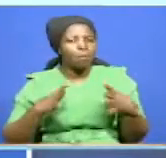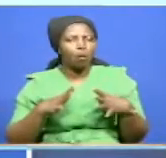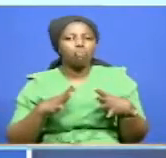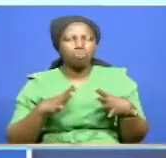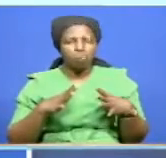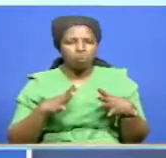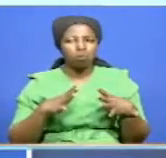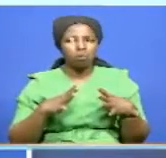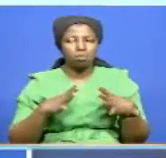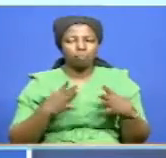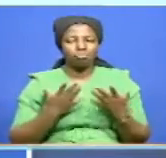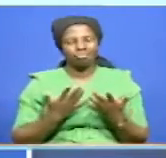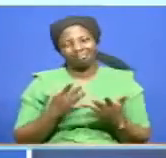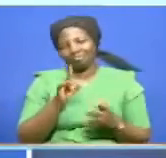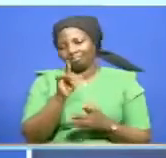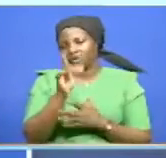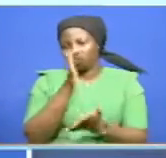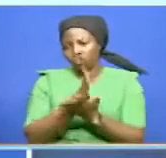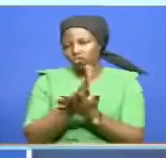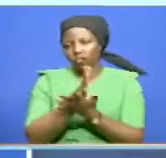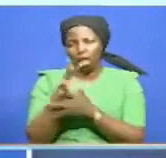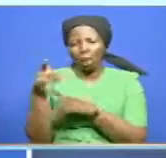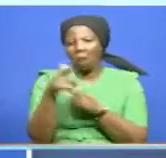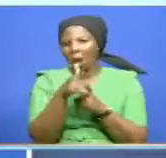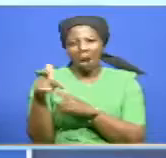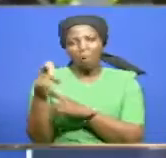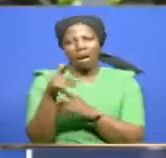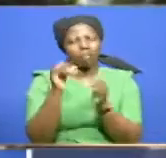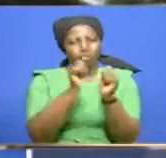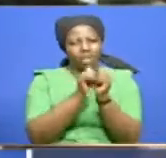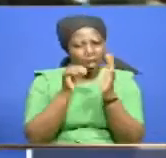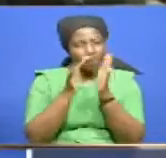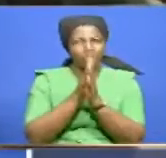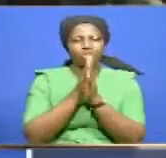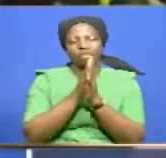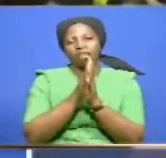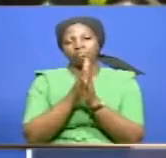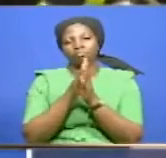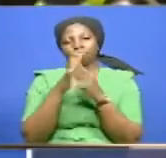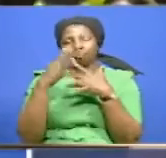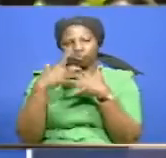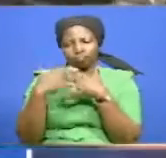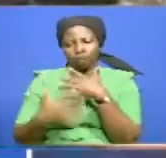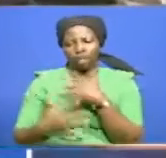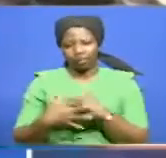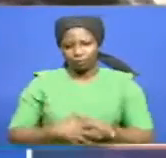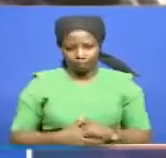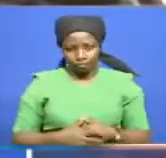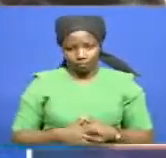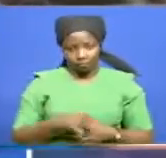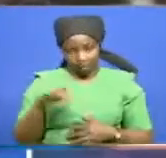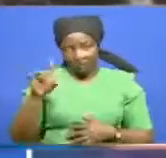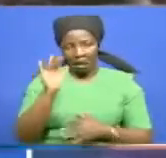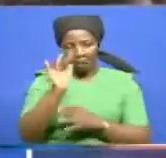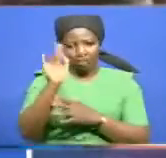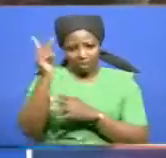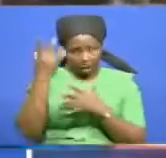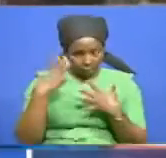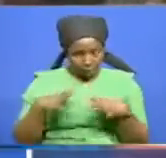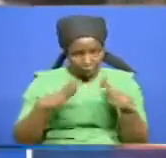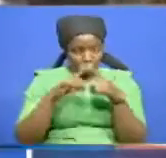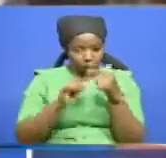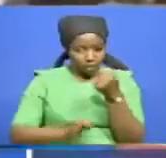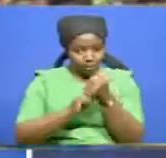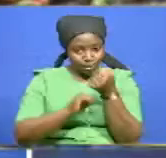mbali, hiyo ni vita inatuletea na umwagikaji wa damu. Kiongozi wa taifa aliwataka wakenya kuunga mkono mpango wa maridhiano wa